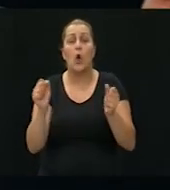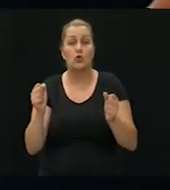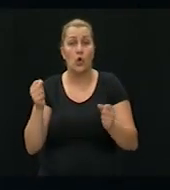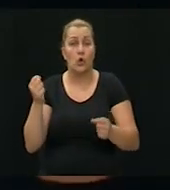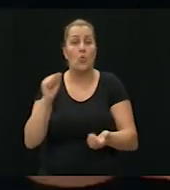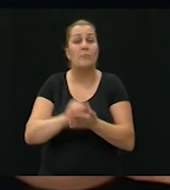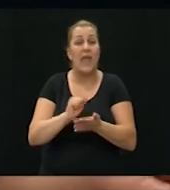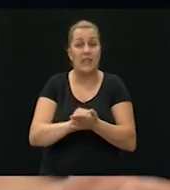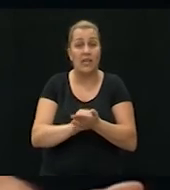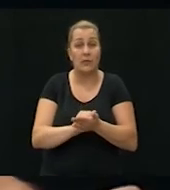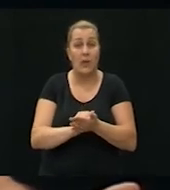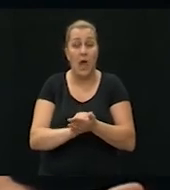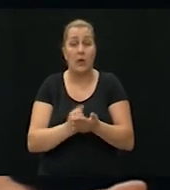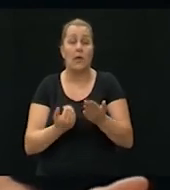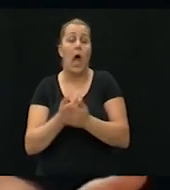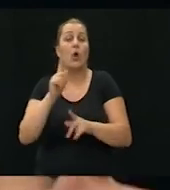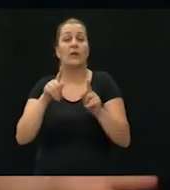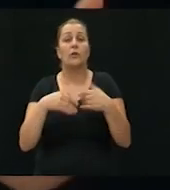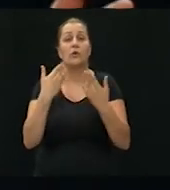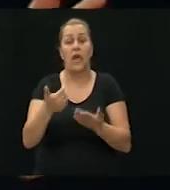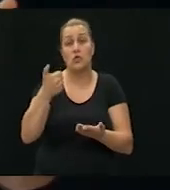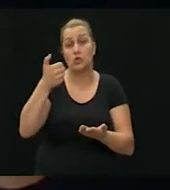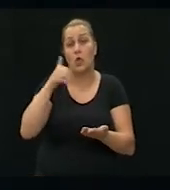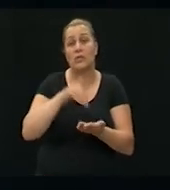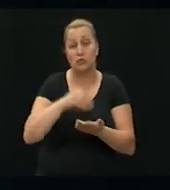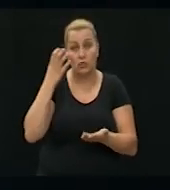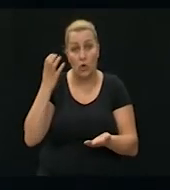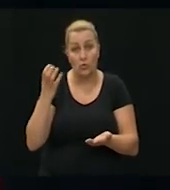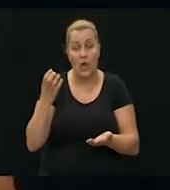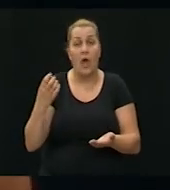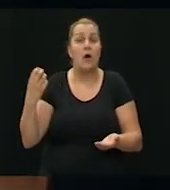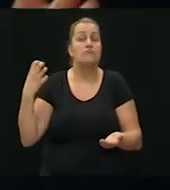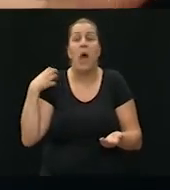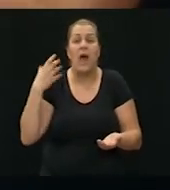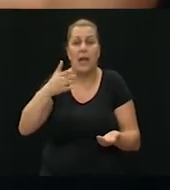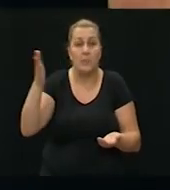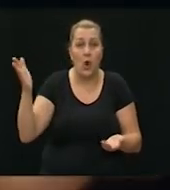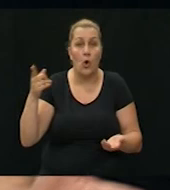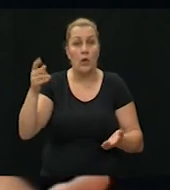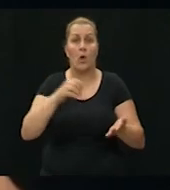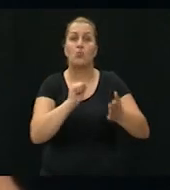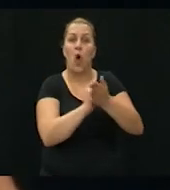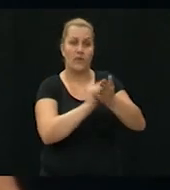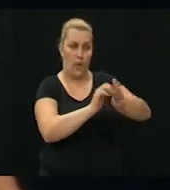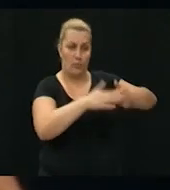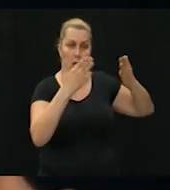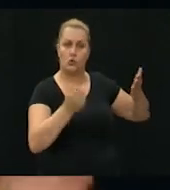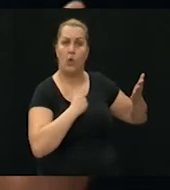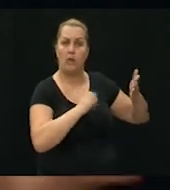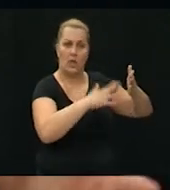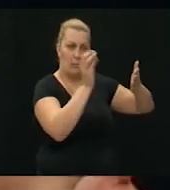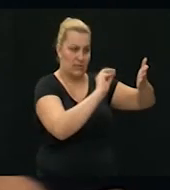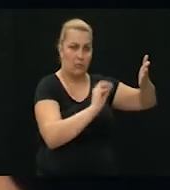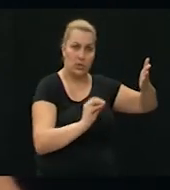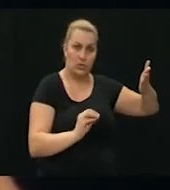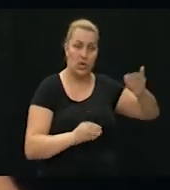na dvije stranice, ako neko donira 100.000 kuna, Croatia banka ili šta znam, bilo koja banka, ona izađe na dvije ili tri stranice u Slobodnoj Dalmaciji,